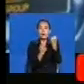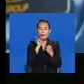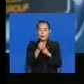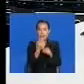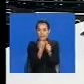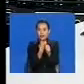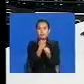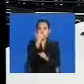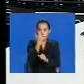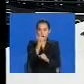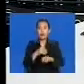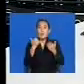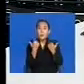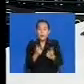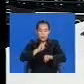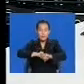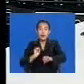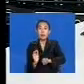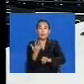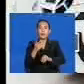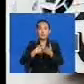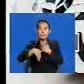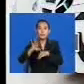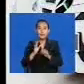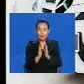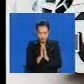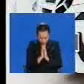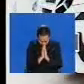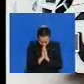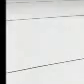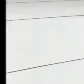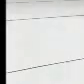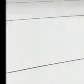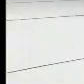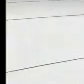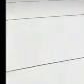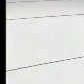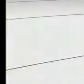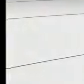nbtautoworld@hotmail.com นะครับและสำหรับวันนี้เวลาหมดลงแล้วลาไปก่อนนะครับสวัสดีครับ